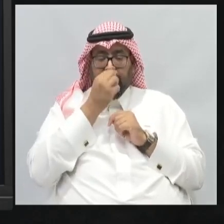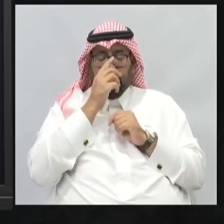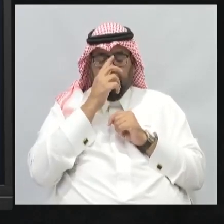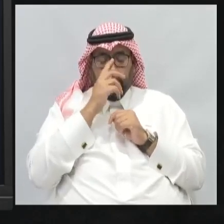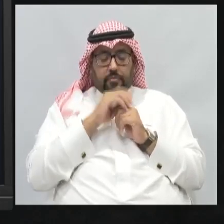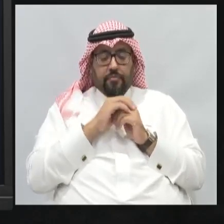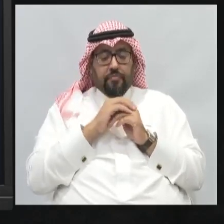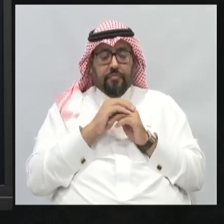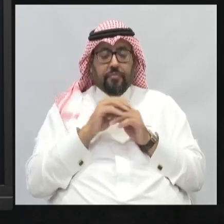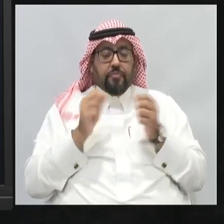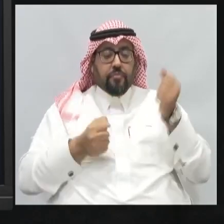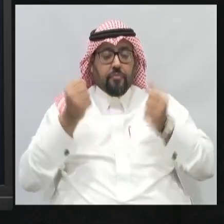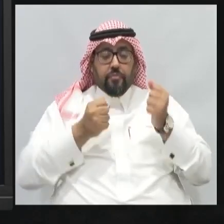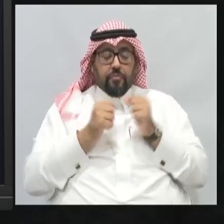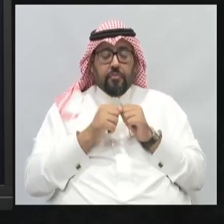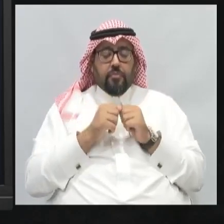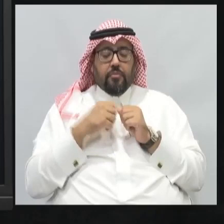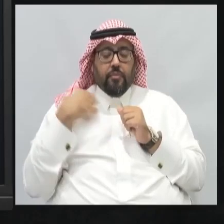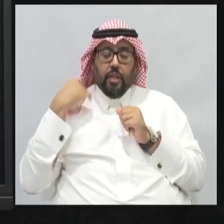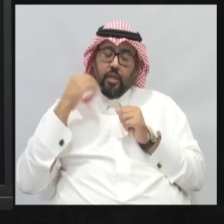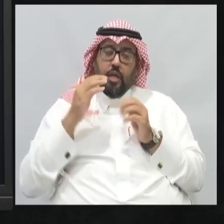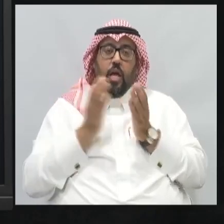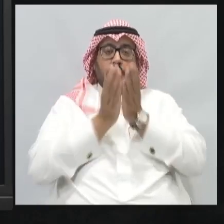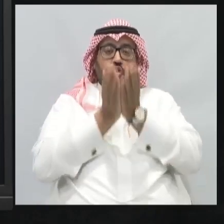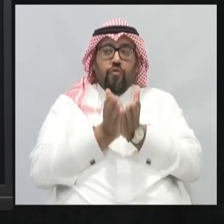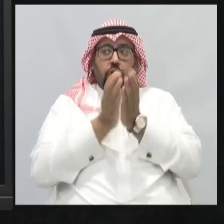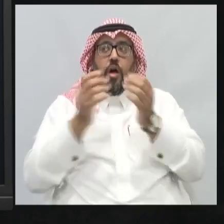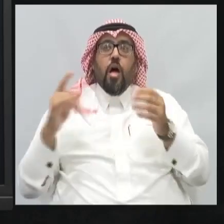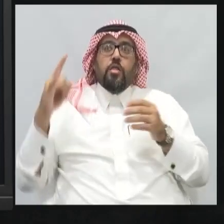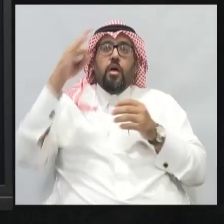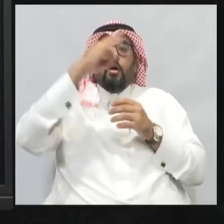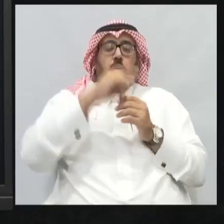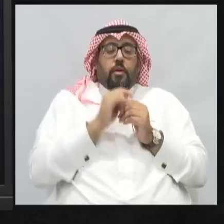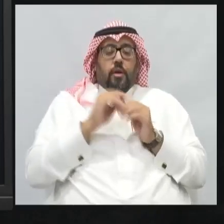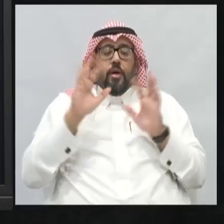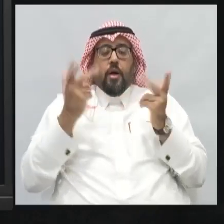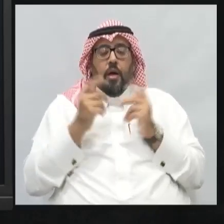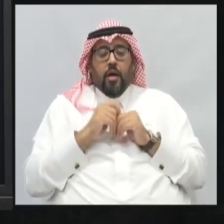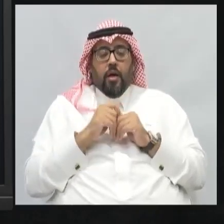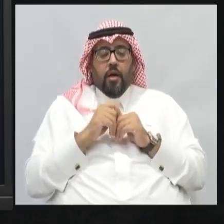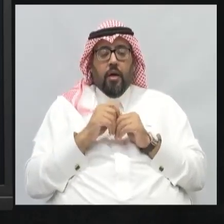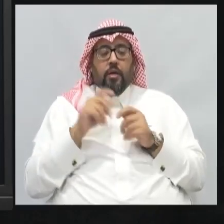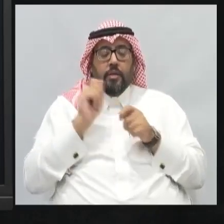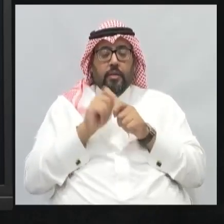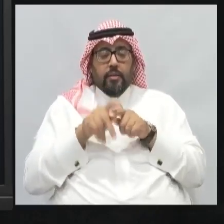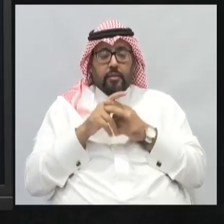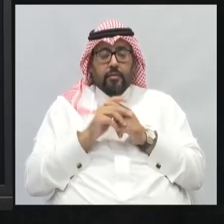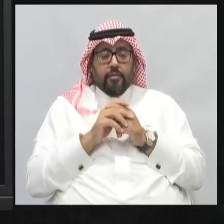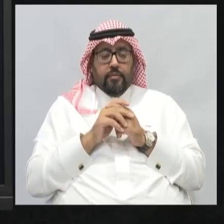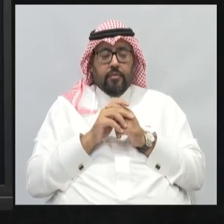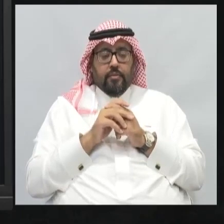احسنتم السيارات ايضا السفن الطائرات وايضا المنسوجات